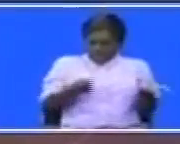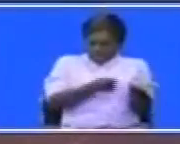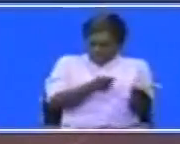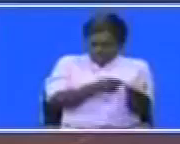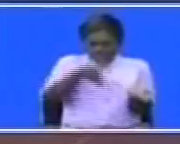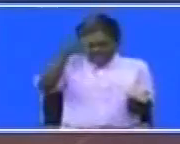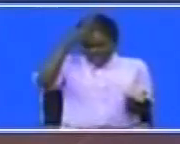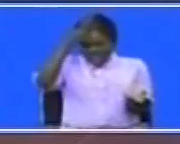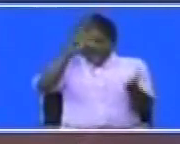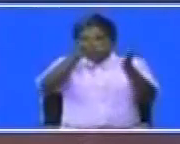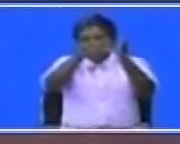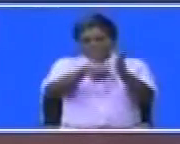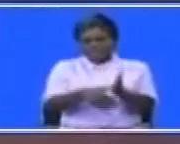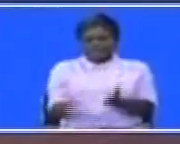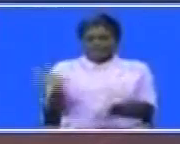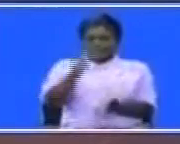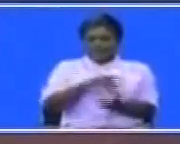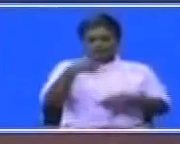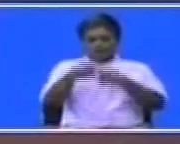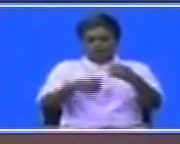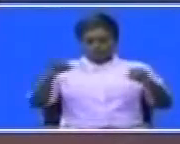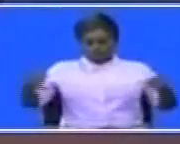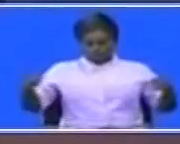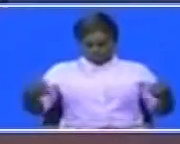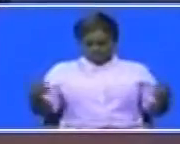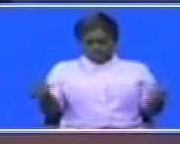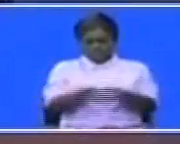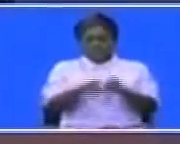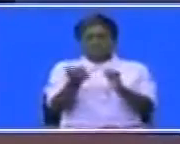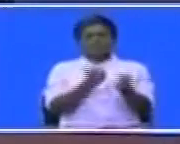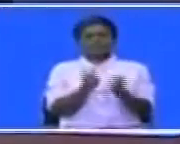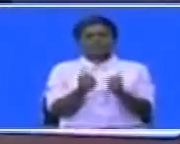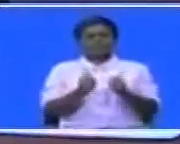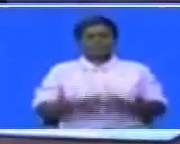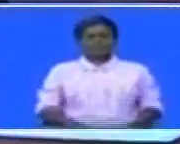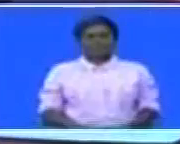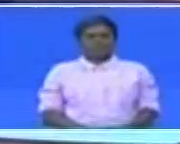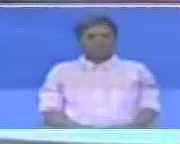alafu tutarudi tuendelee na taarifa zaidi, bila kusahau taarifa za michezo.